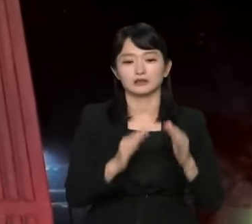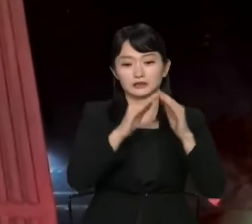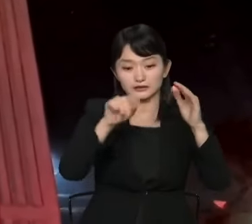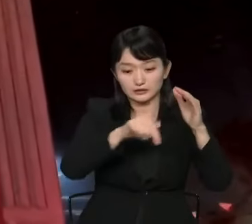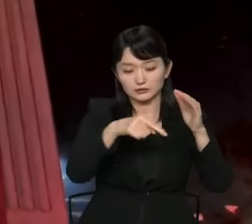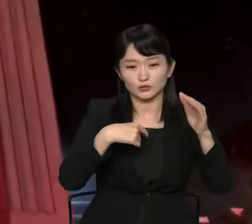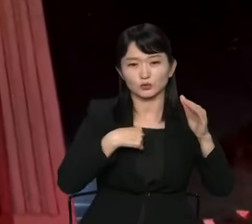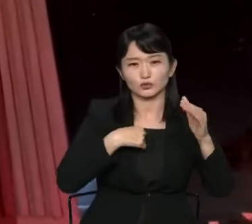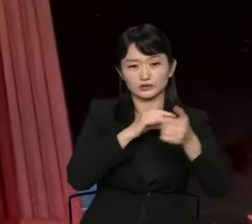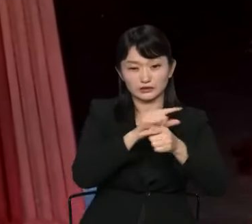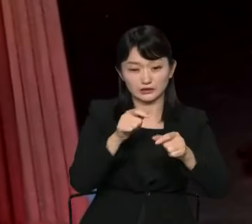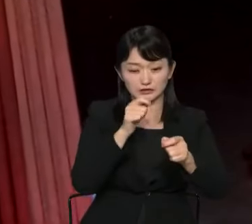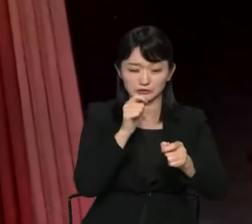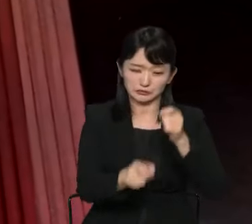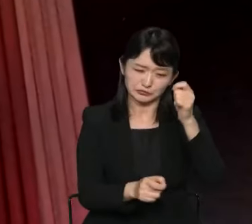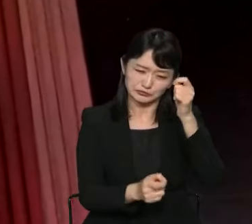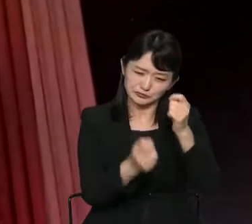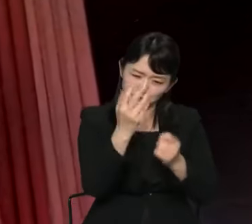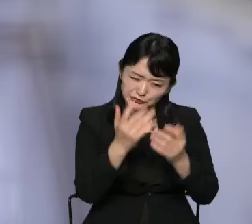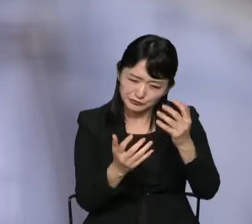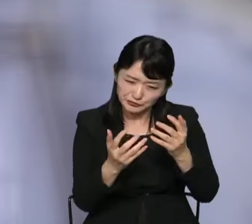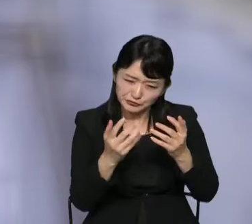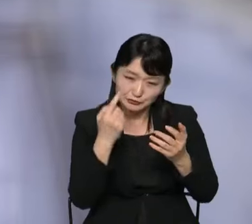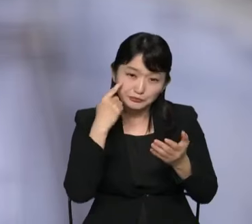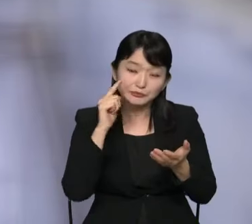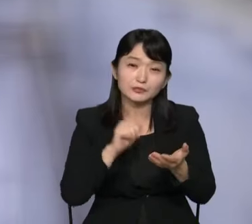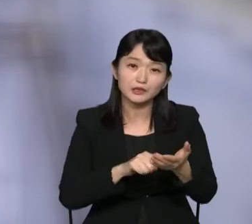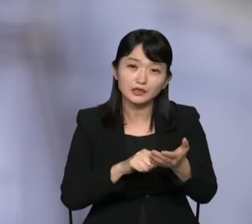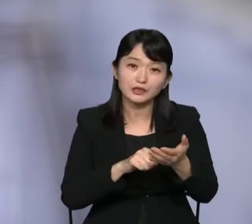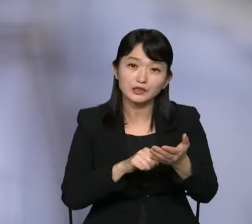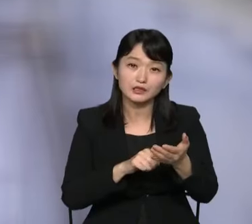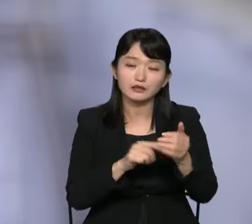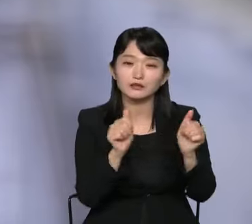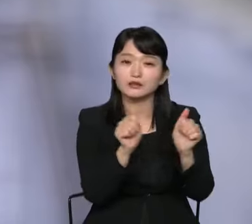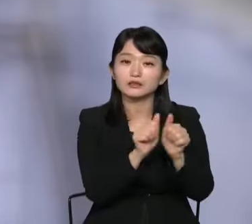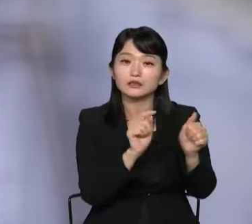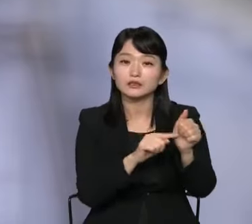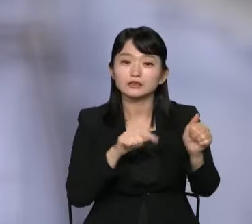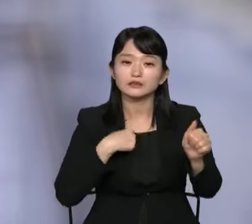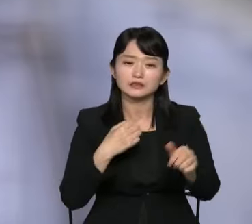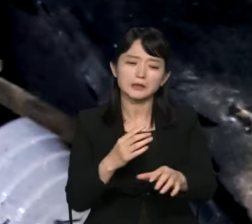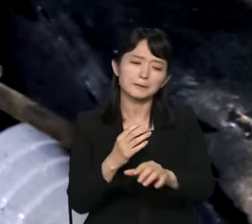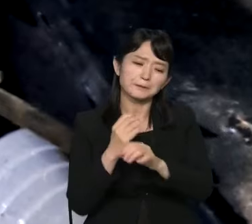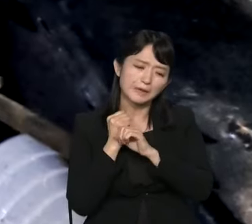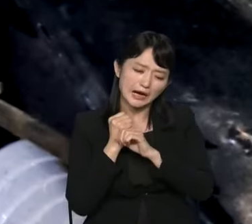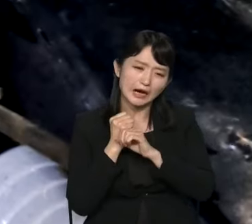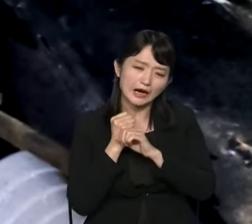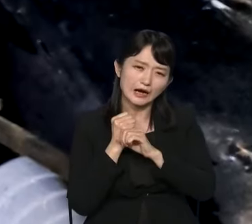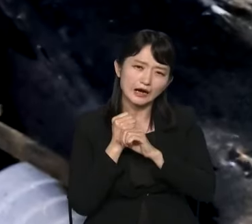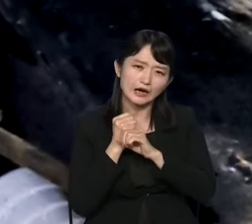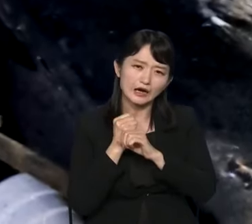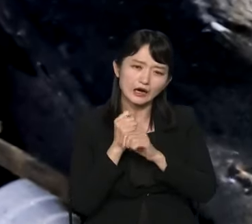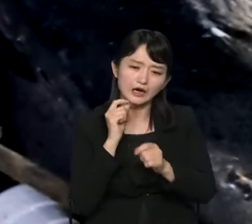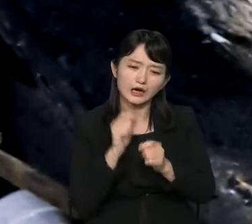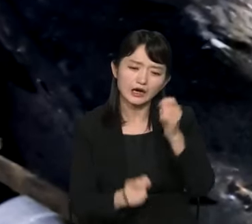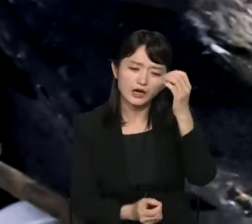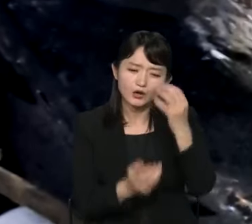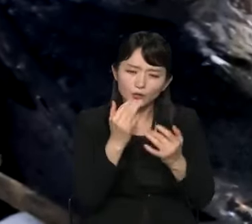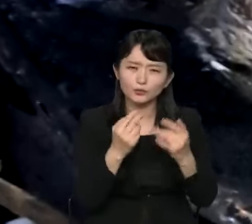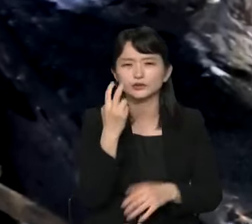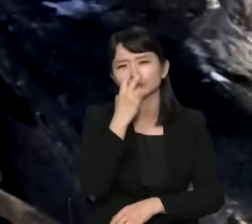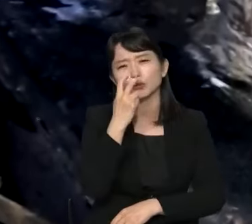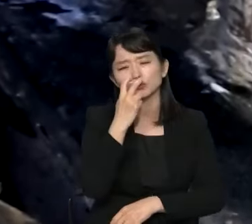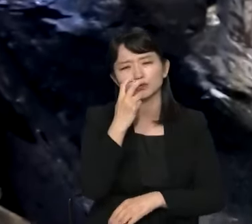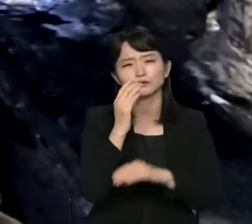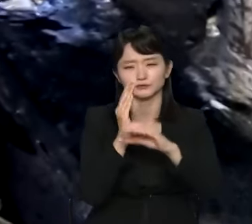옷가지에서 불을 지은 흔적이 발견됐는데 경찰은 남성이 스스로 목숨을 끄는 것으로 보고 화제 원인을 조사